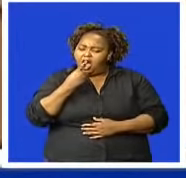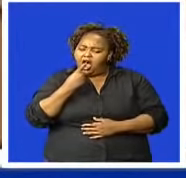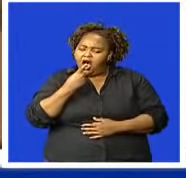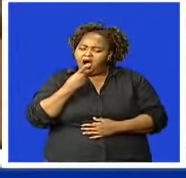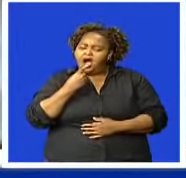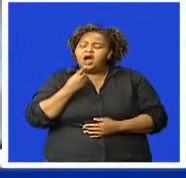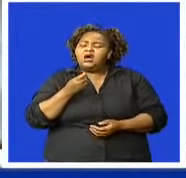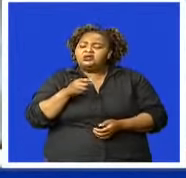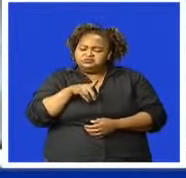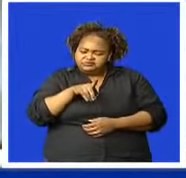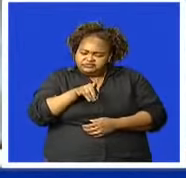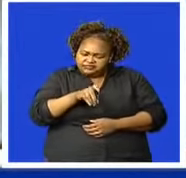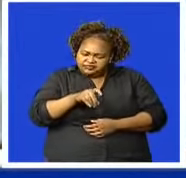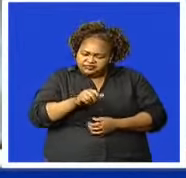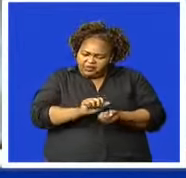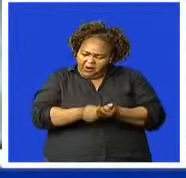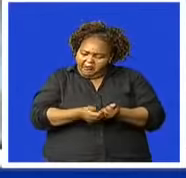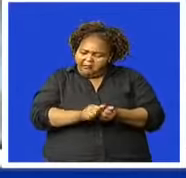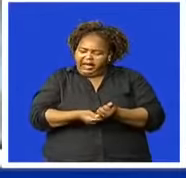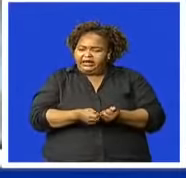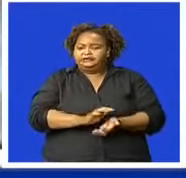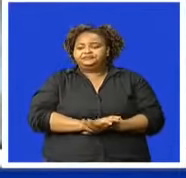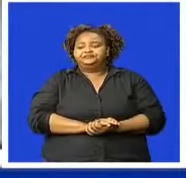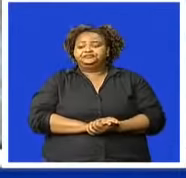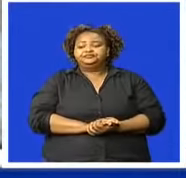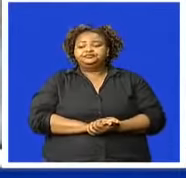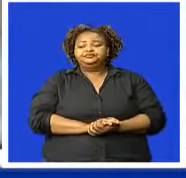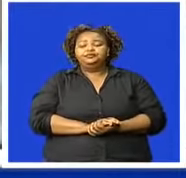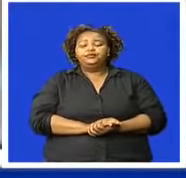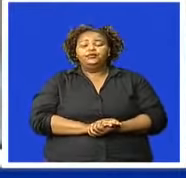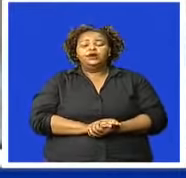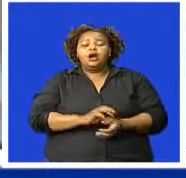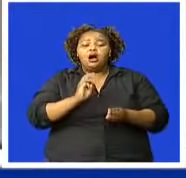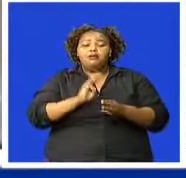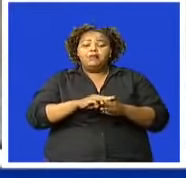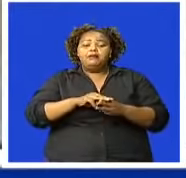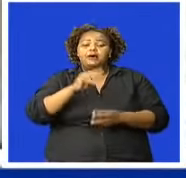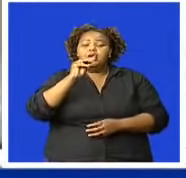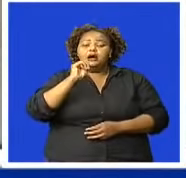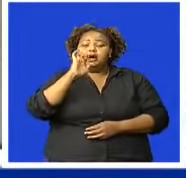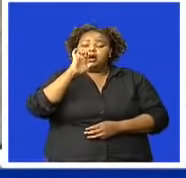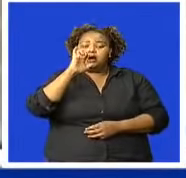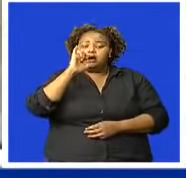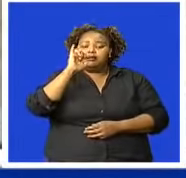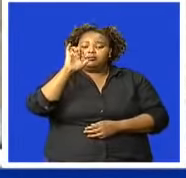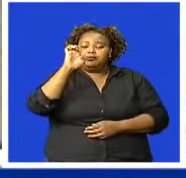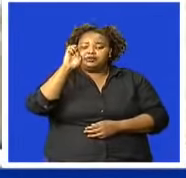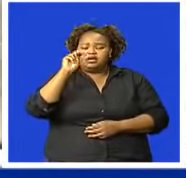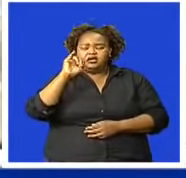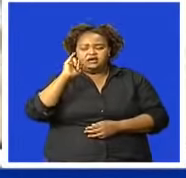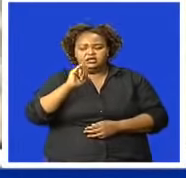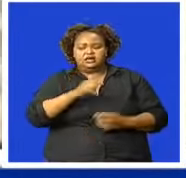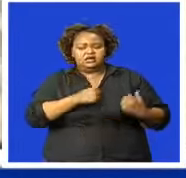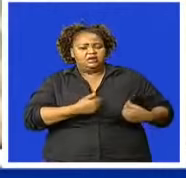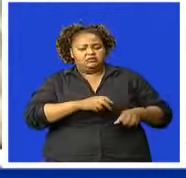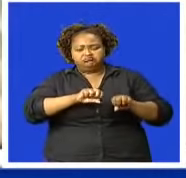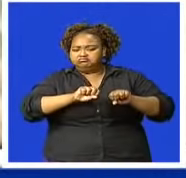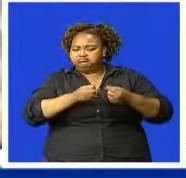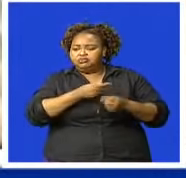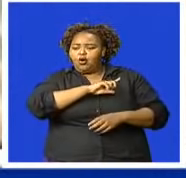Thembi Mnisi isopha ngekushona kwendvodzana yakhe Manqoba Ncedo Dlamini leshone ngemgcibelo